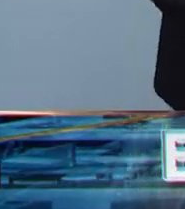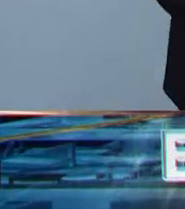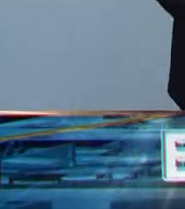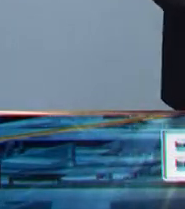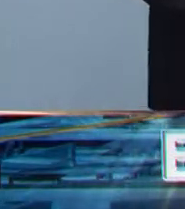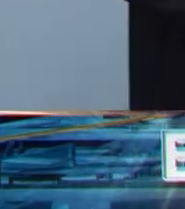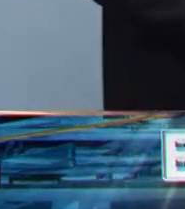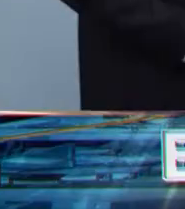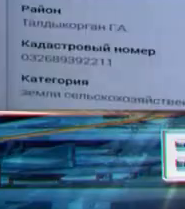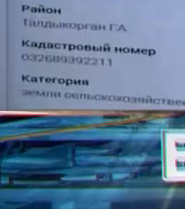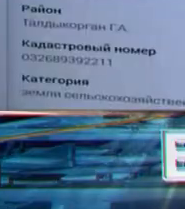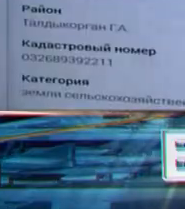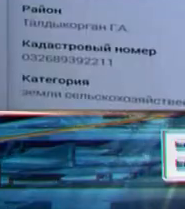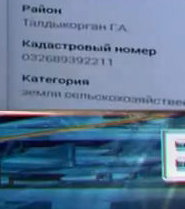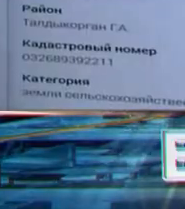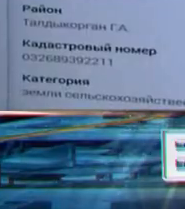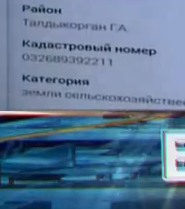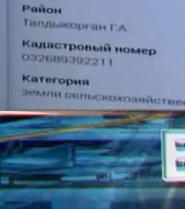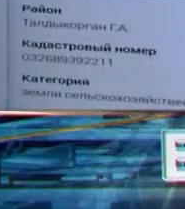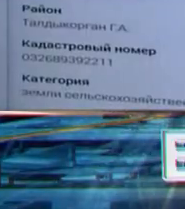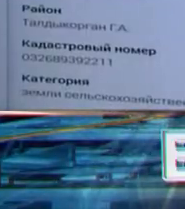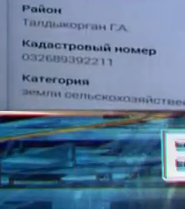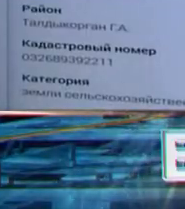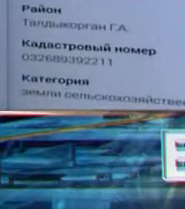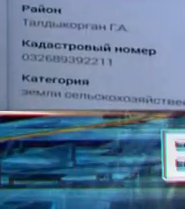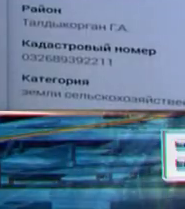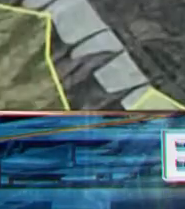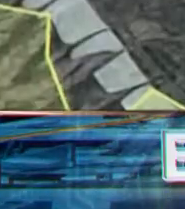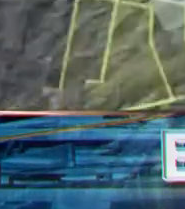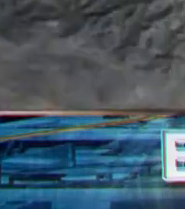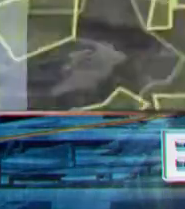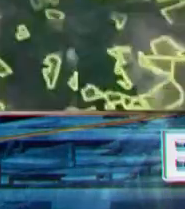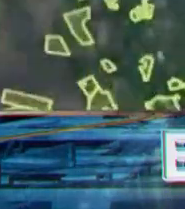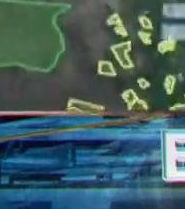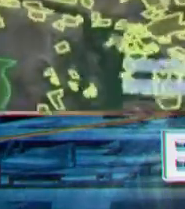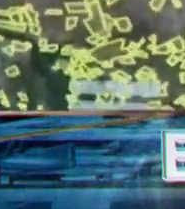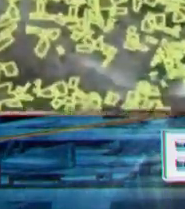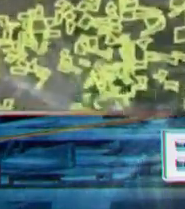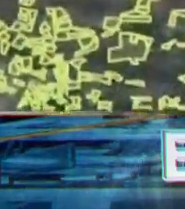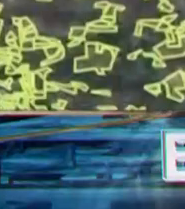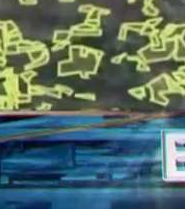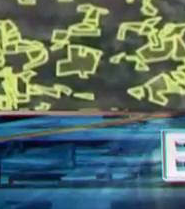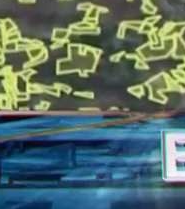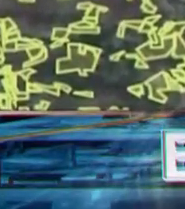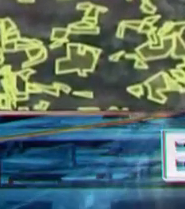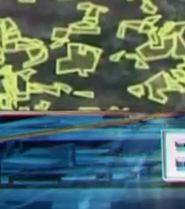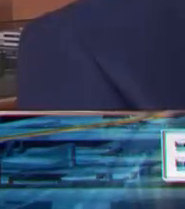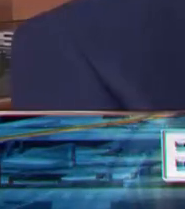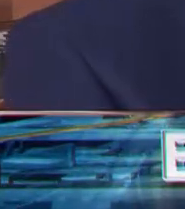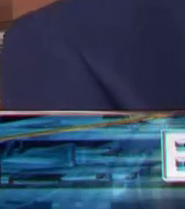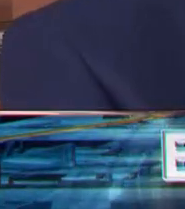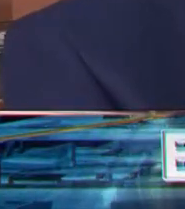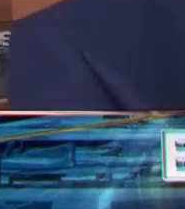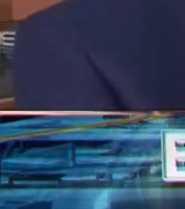Электронды карта игілігі. Енді Талдықорған, Текелі және Қапшығай қаласында жер телімдерін таңдау мен рәсімдеу электронды форматқа көшіріледі.